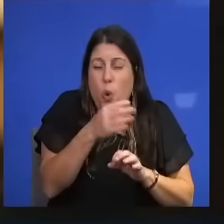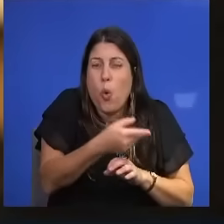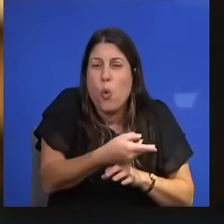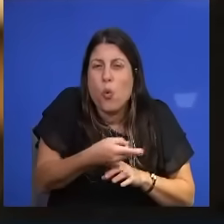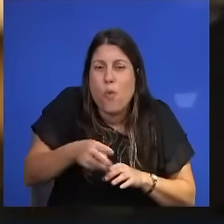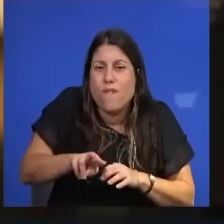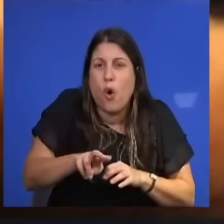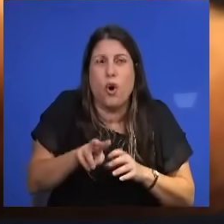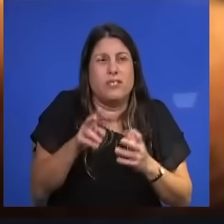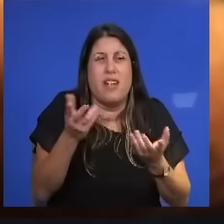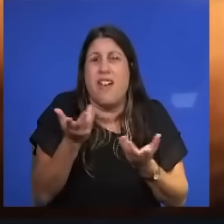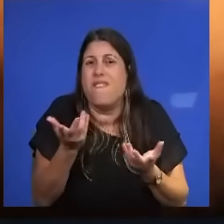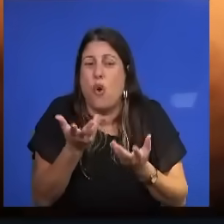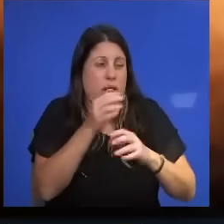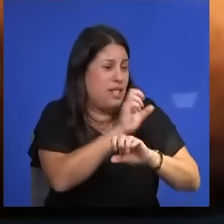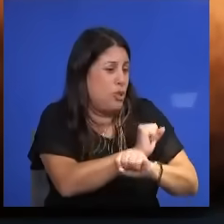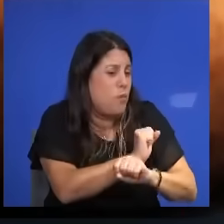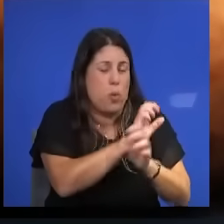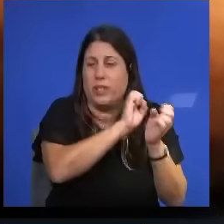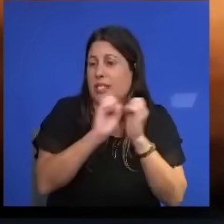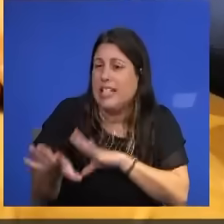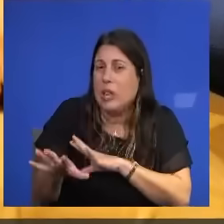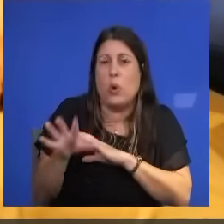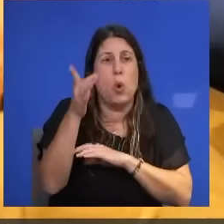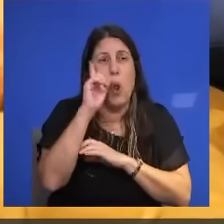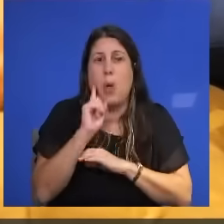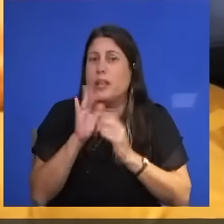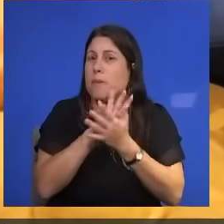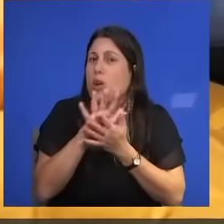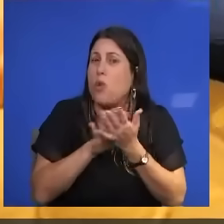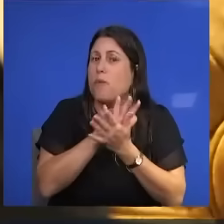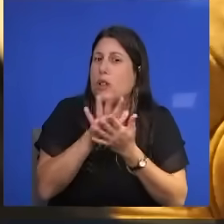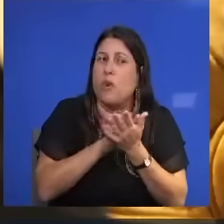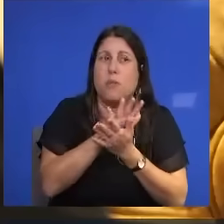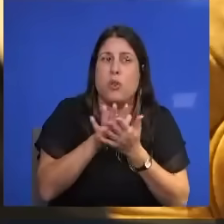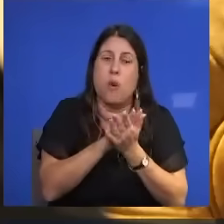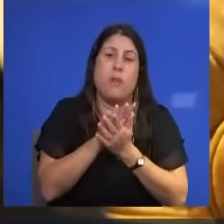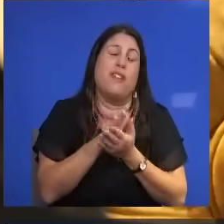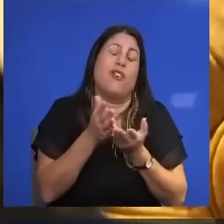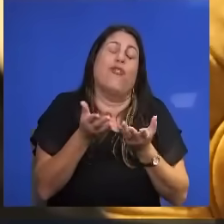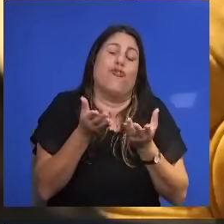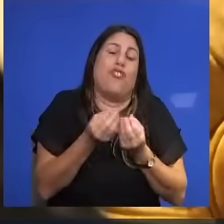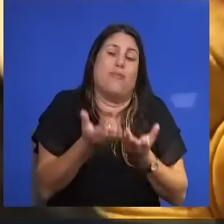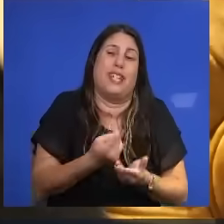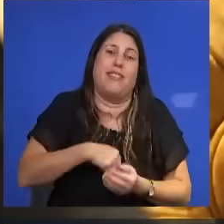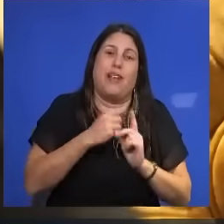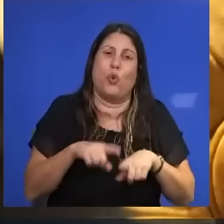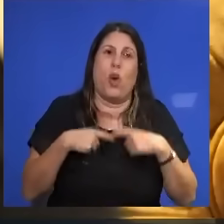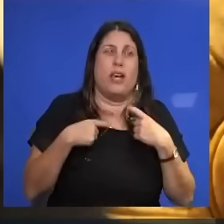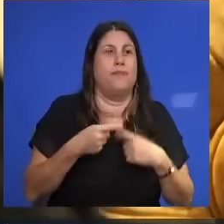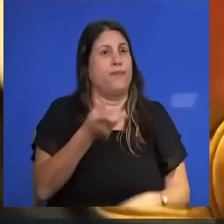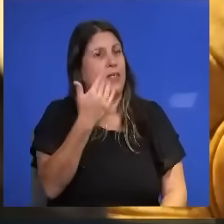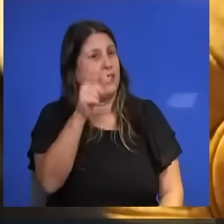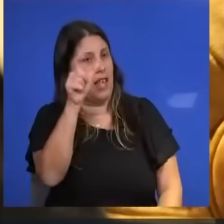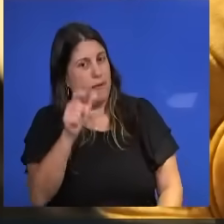נזרקו, לא יודעים. כלום, כלום, כלום. ועם זה אנחנו חיים. היית הדמות שבמצב מצוקה רוצים